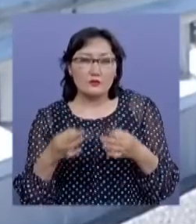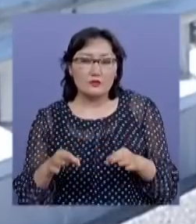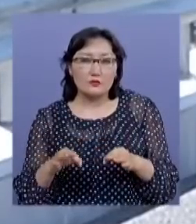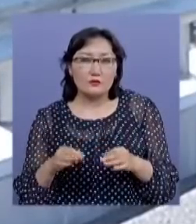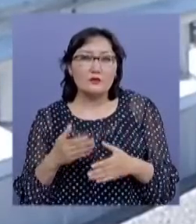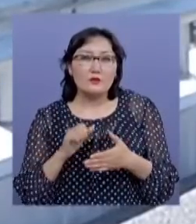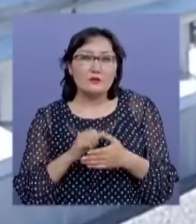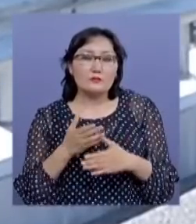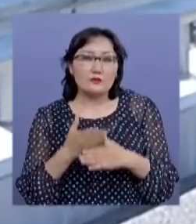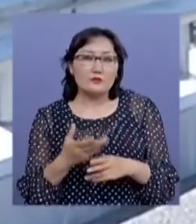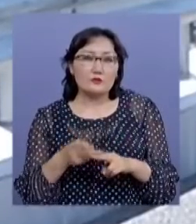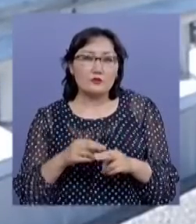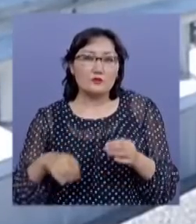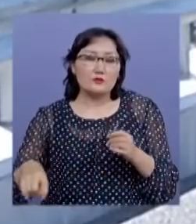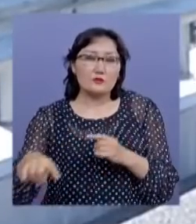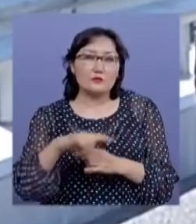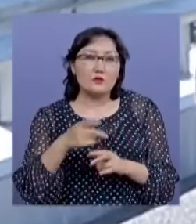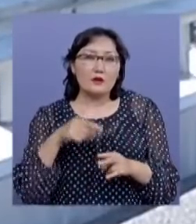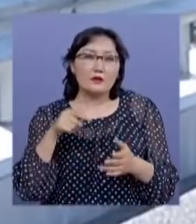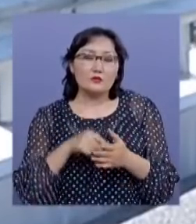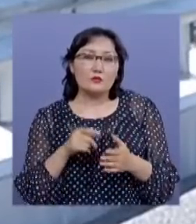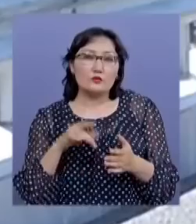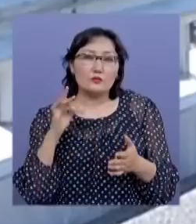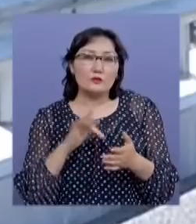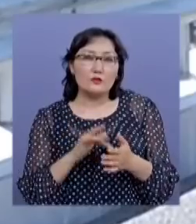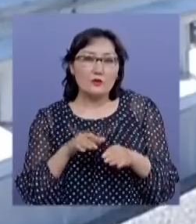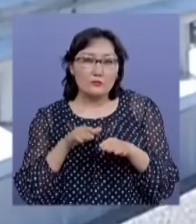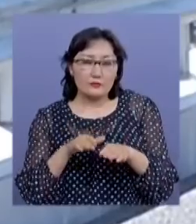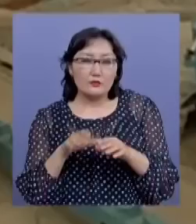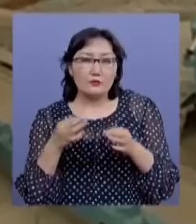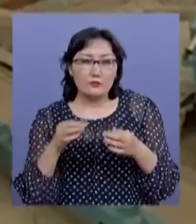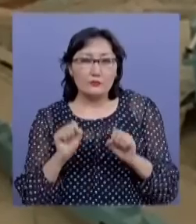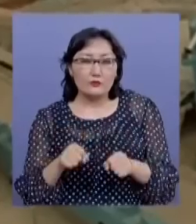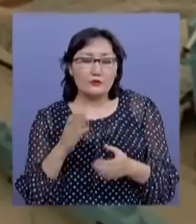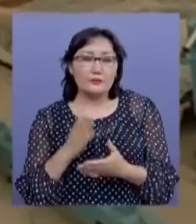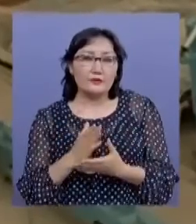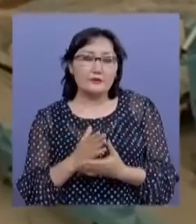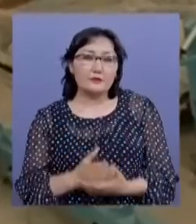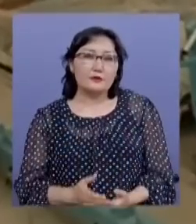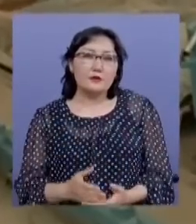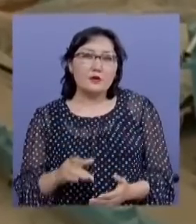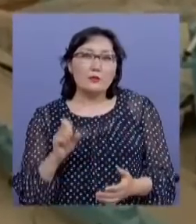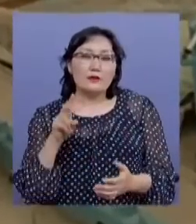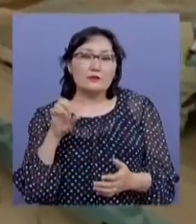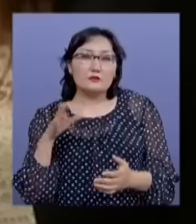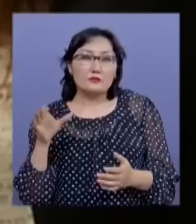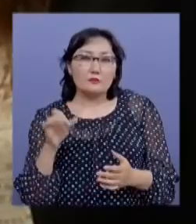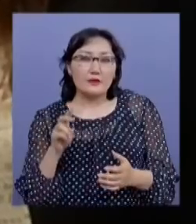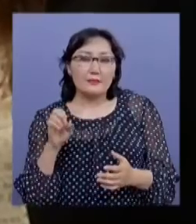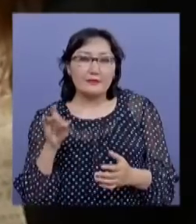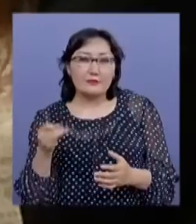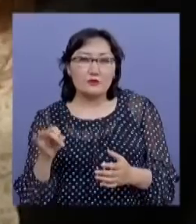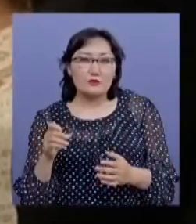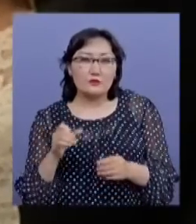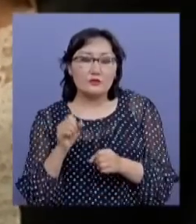септеседі. Сондай-ақ шығыс айналма жолы арқылы қала орталығына үздіксіз қатынауға мүмкіндік береді. Бақытжан Сағынтаев пен Бауыржан